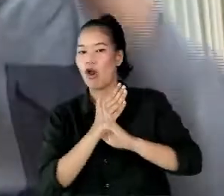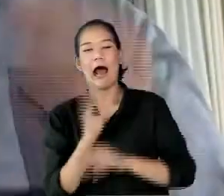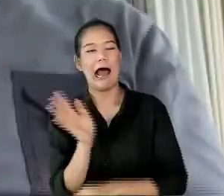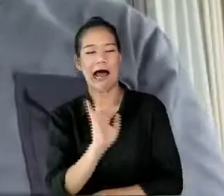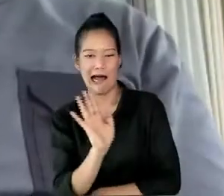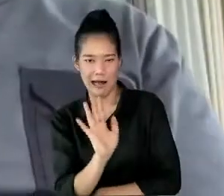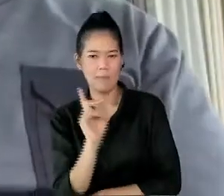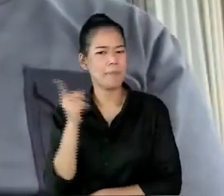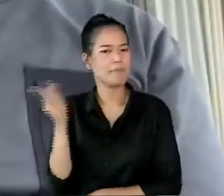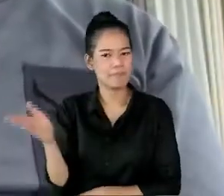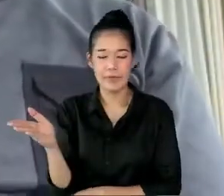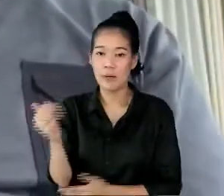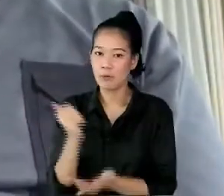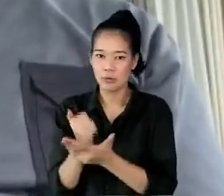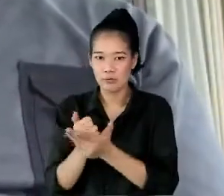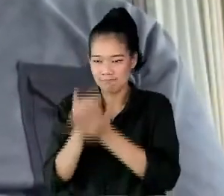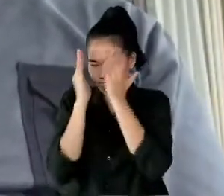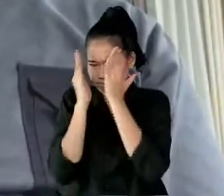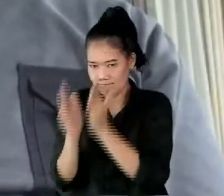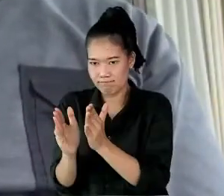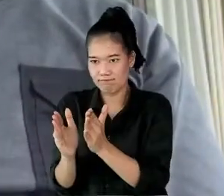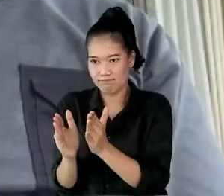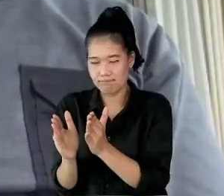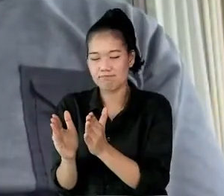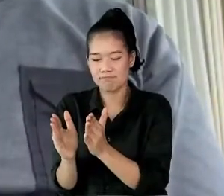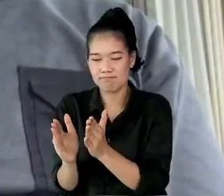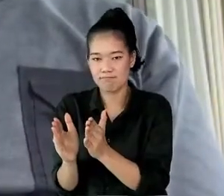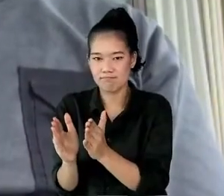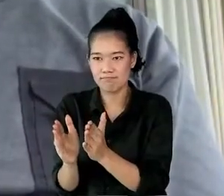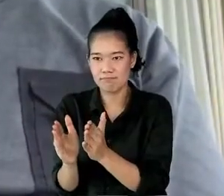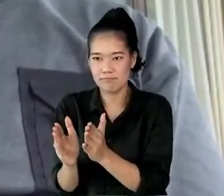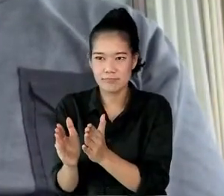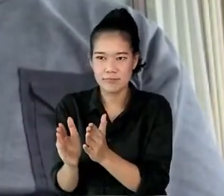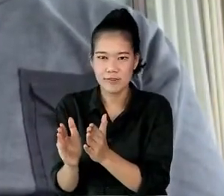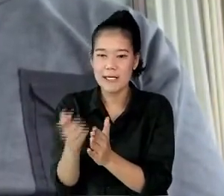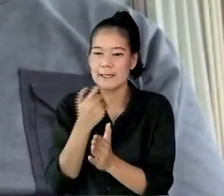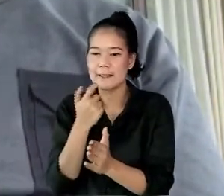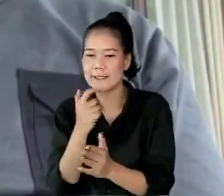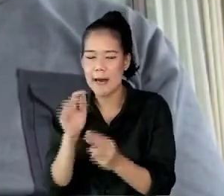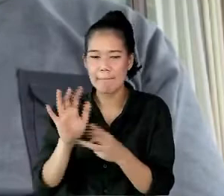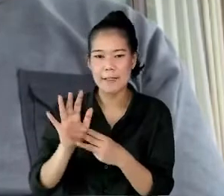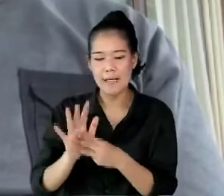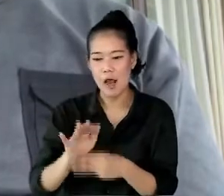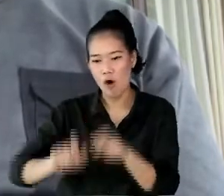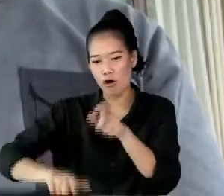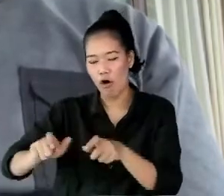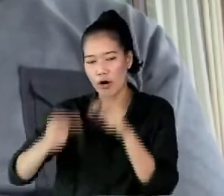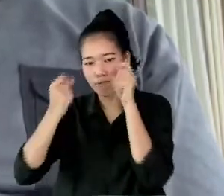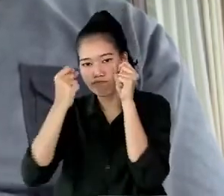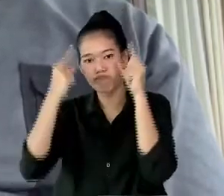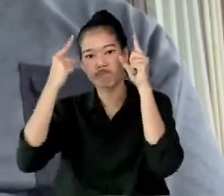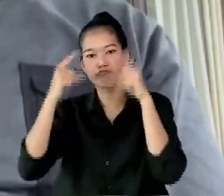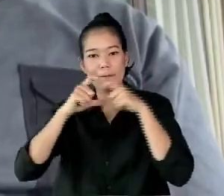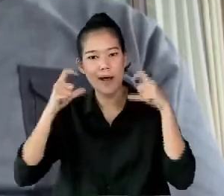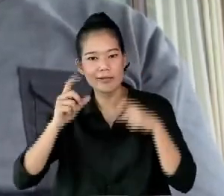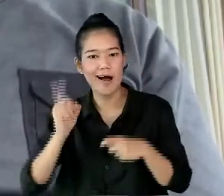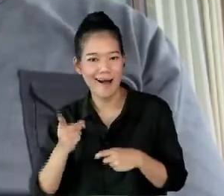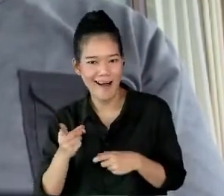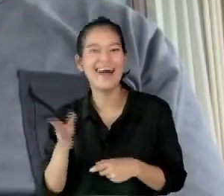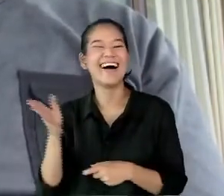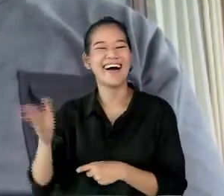gitu loh, karena dia cukup concern dengan masalah kesadaran bermasker. Jadi